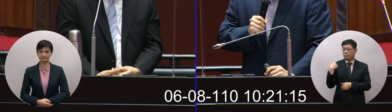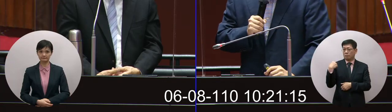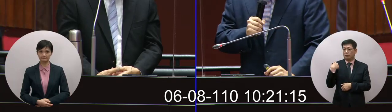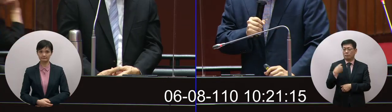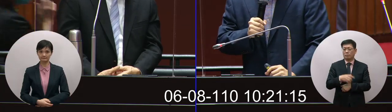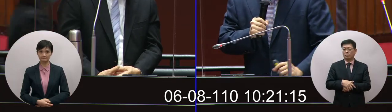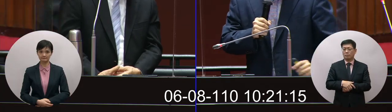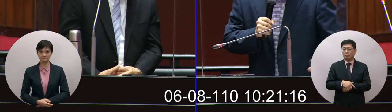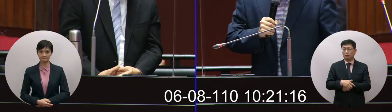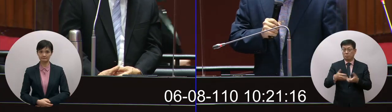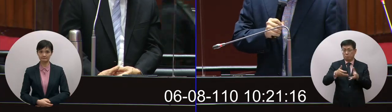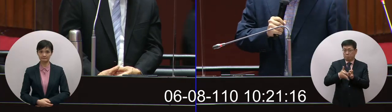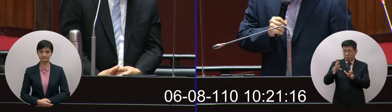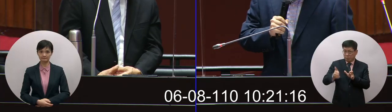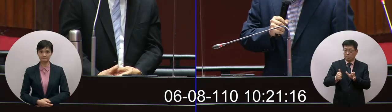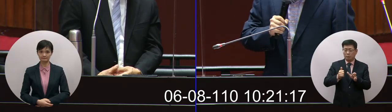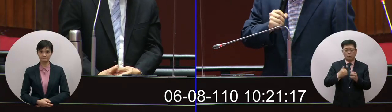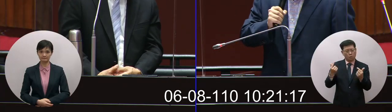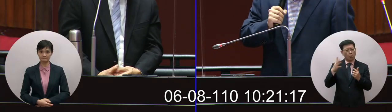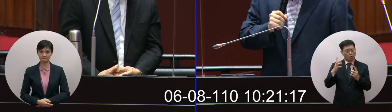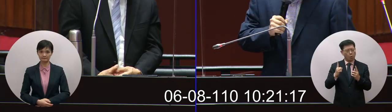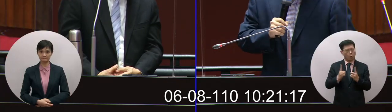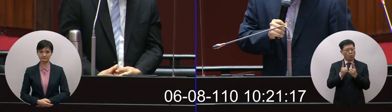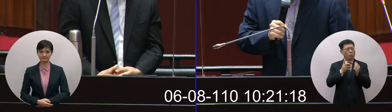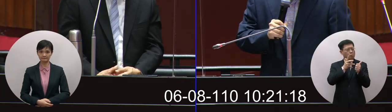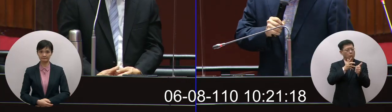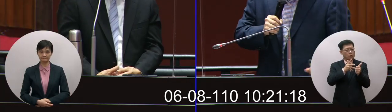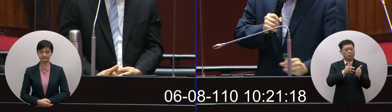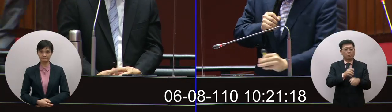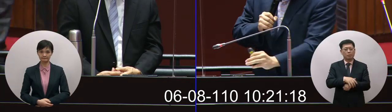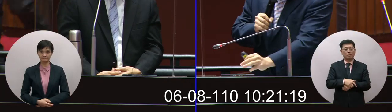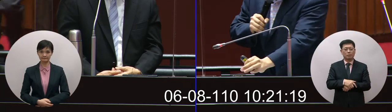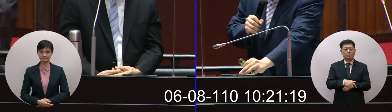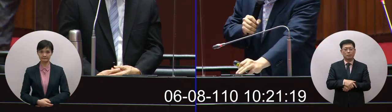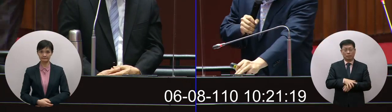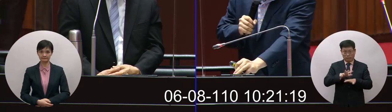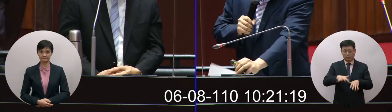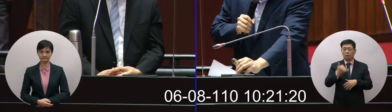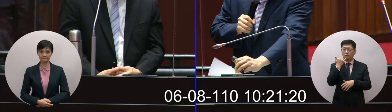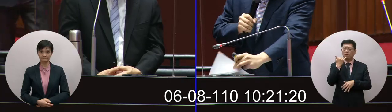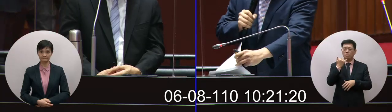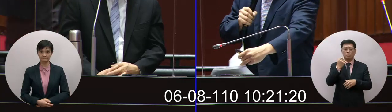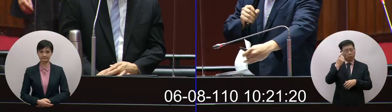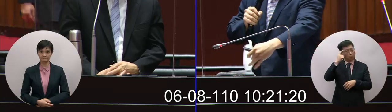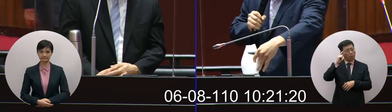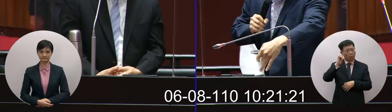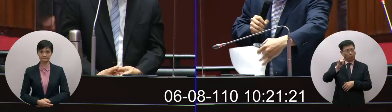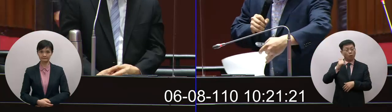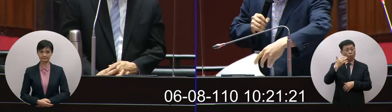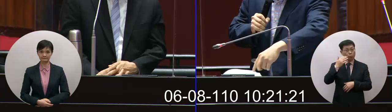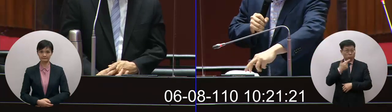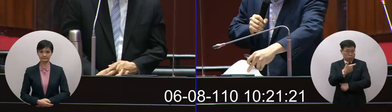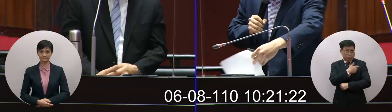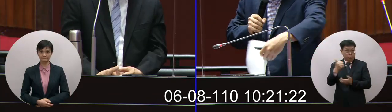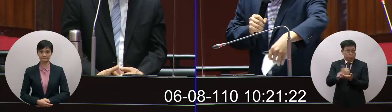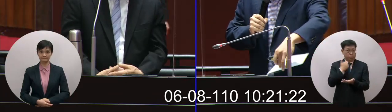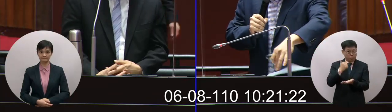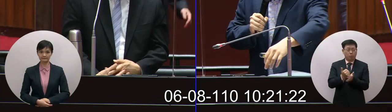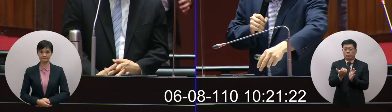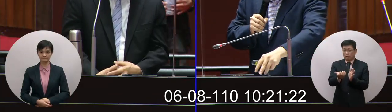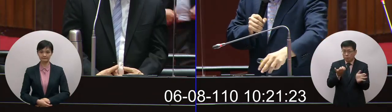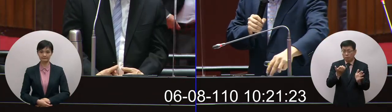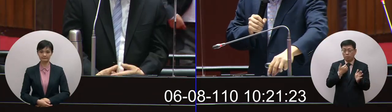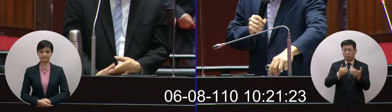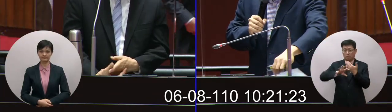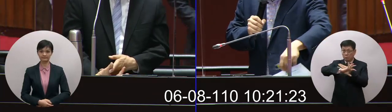吼，部长有咧叫我问到这个问题的时阵，因为咱即摆嘛会当同意讲，你若在疫苗到来之前，吼，